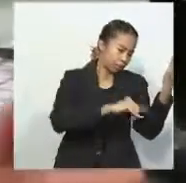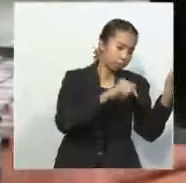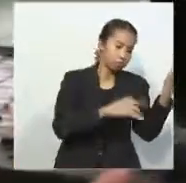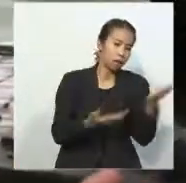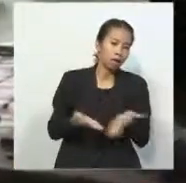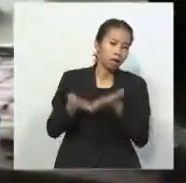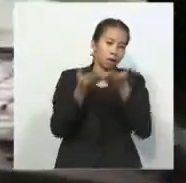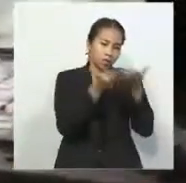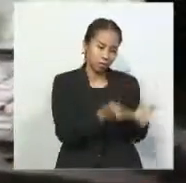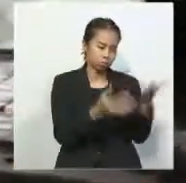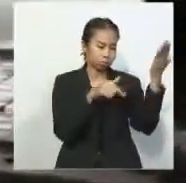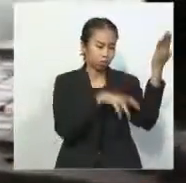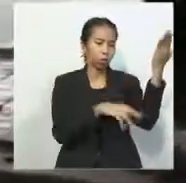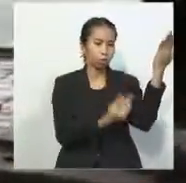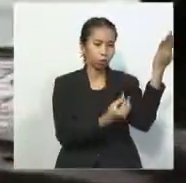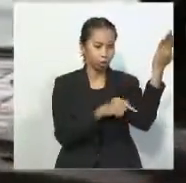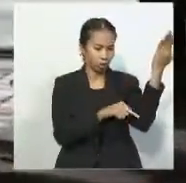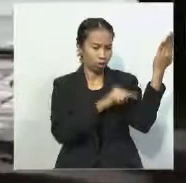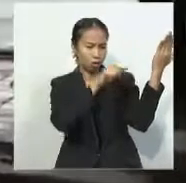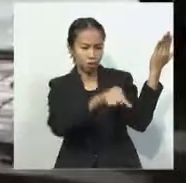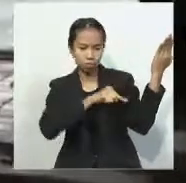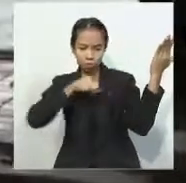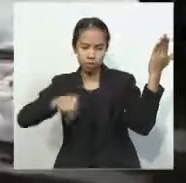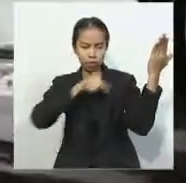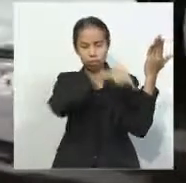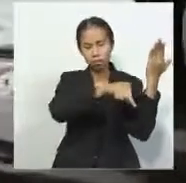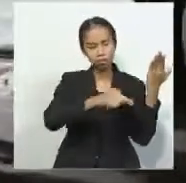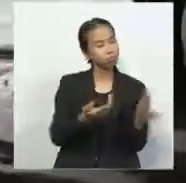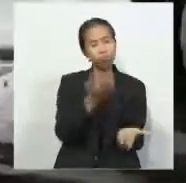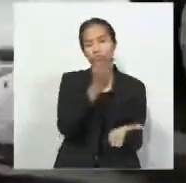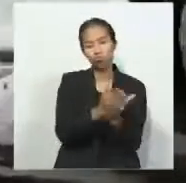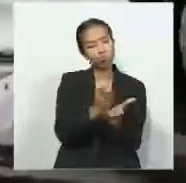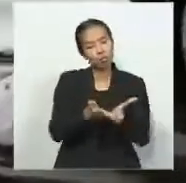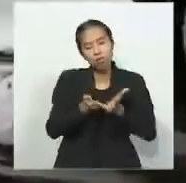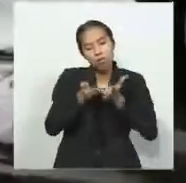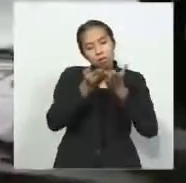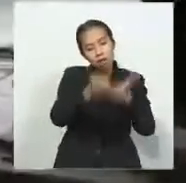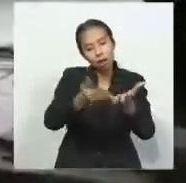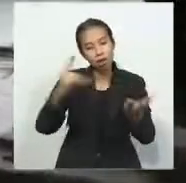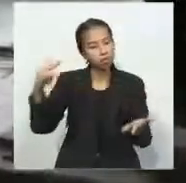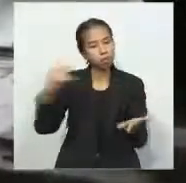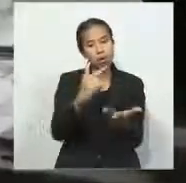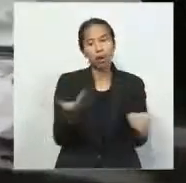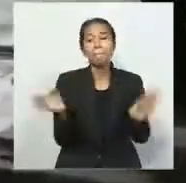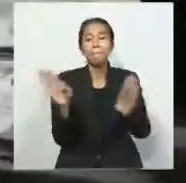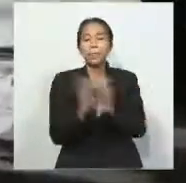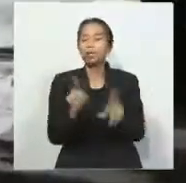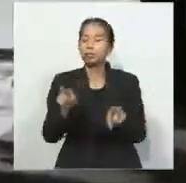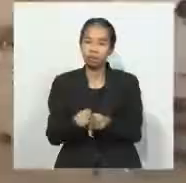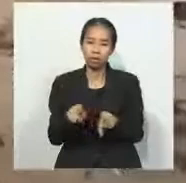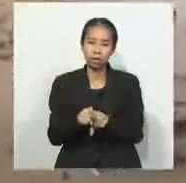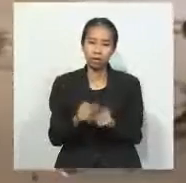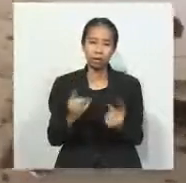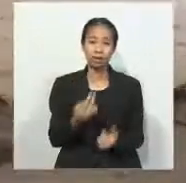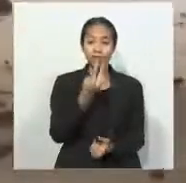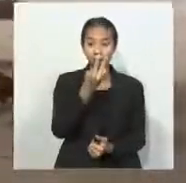ที่จะเดินทางเข้าออกไปยังสถานที่อื่นๆได้นะครับไม่ว่าจะเป็นทางเรือนะครับหรือว่าทางอากาศตอนนี้ก็ปิดเป็นที่เรียบร้อยแล้วนะครับบรรยากาศ